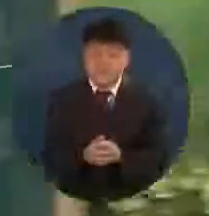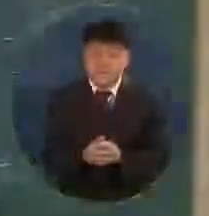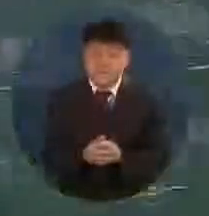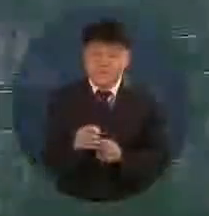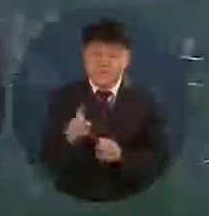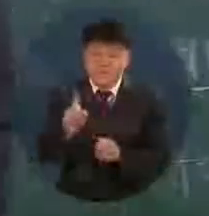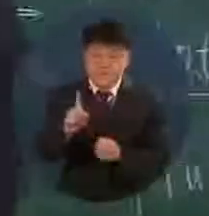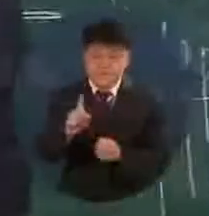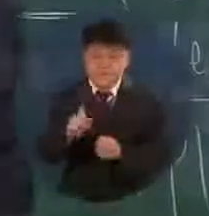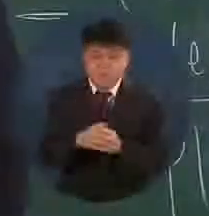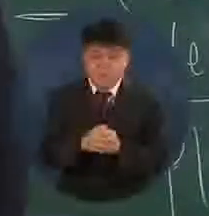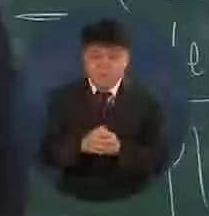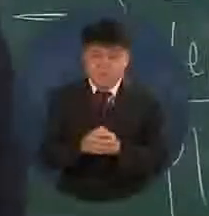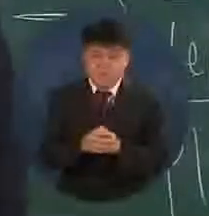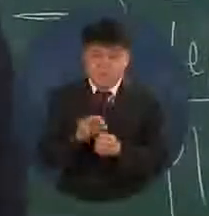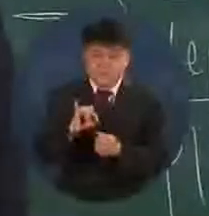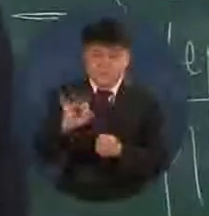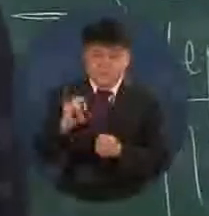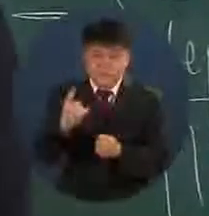이오,